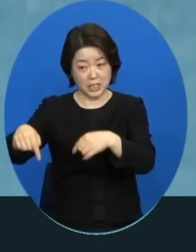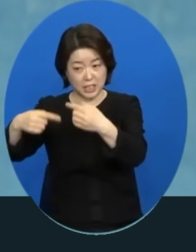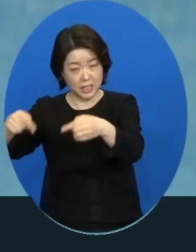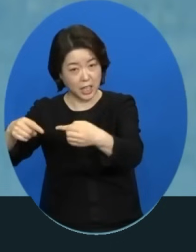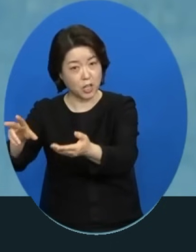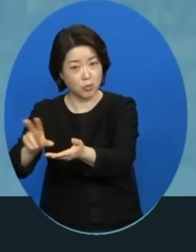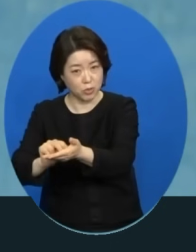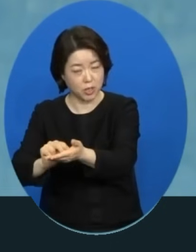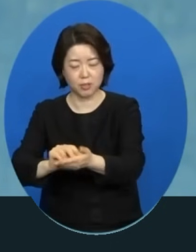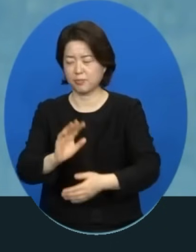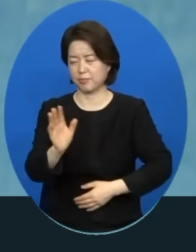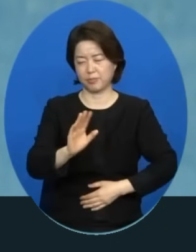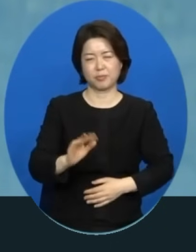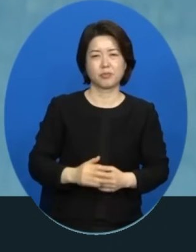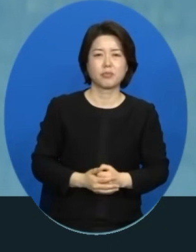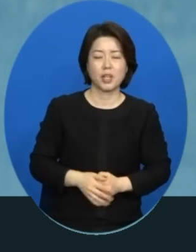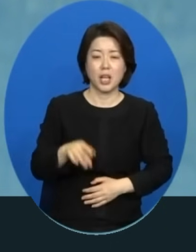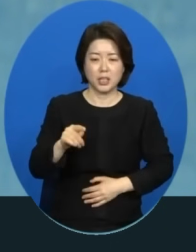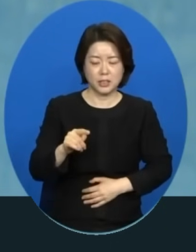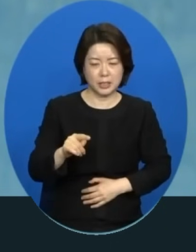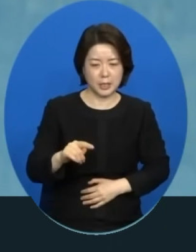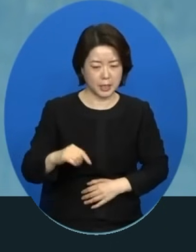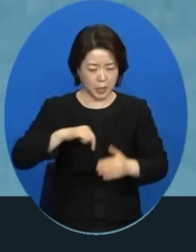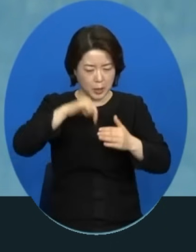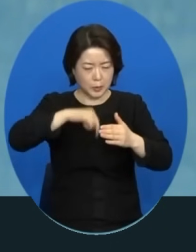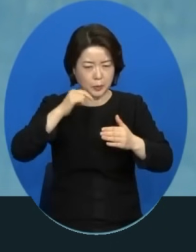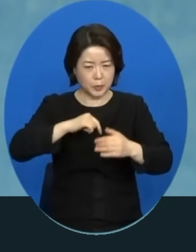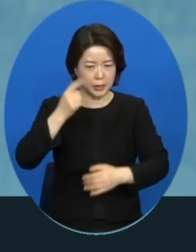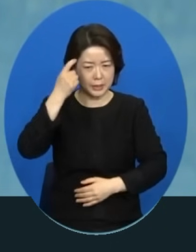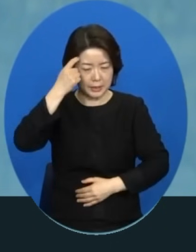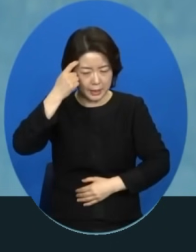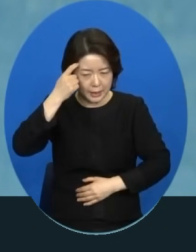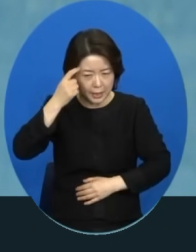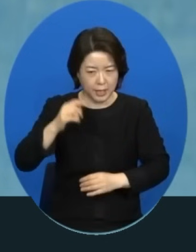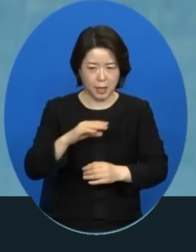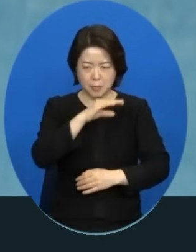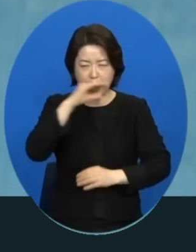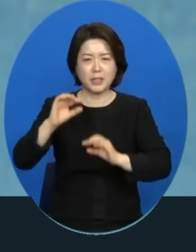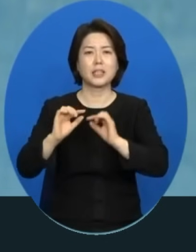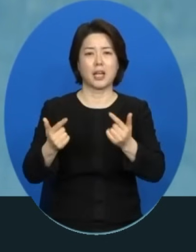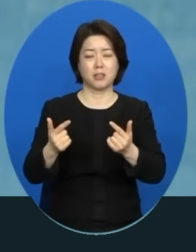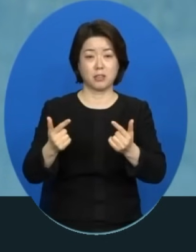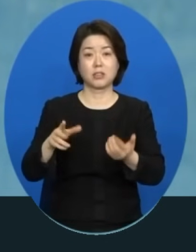그녀의 틀어지고 어그러진 윌 얼라이먼트가 문제였던 것이죠. 찬양에